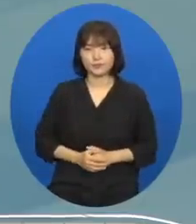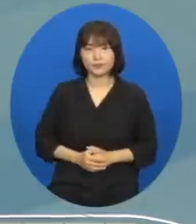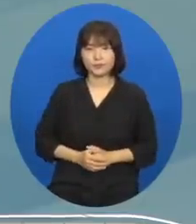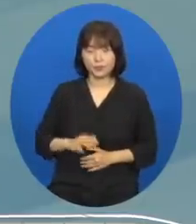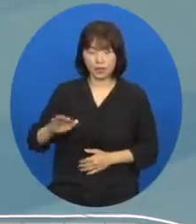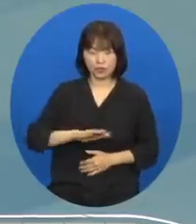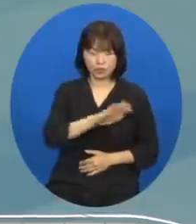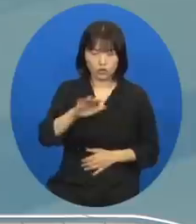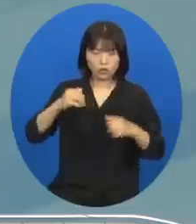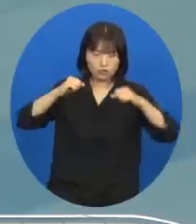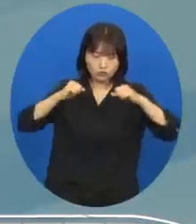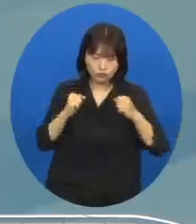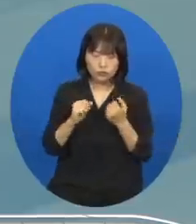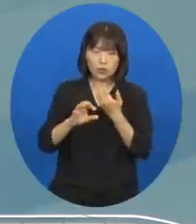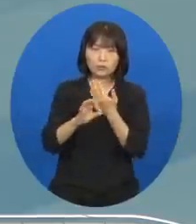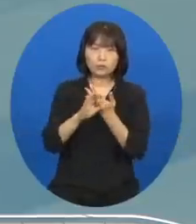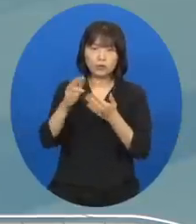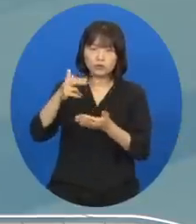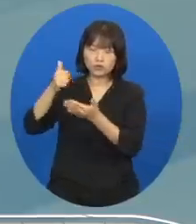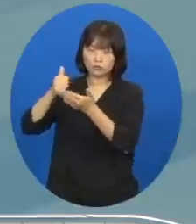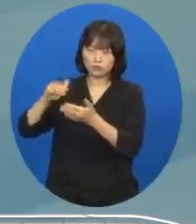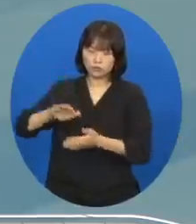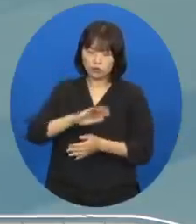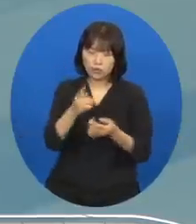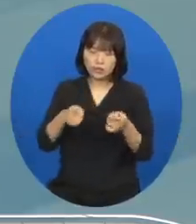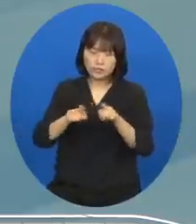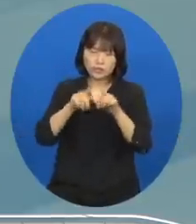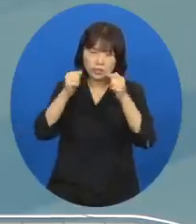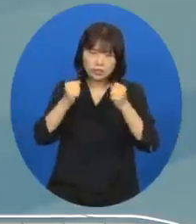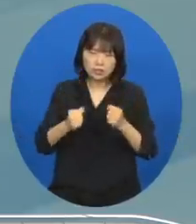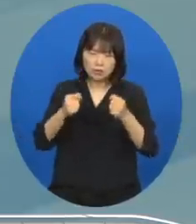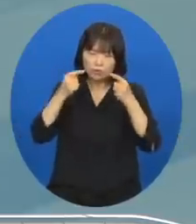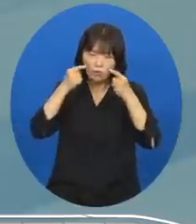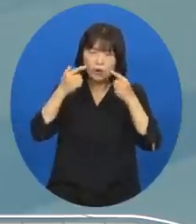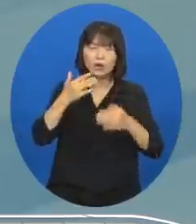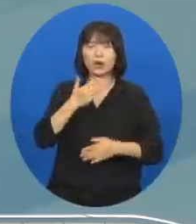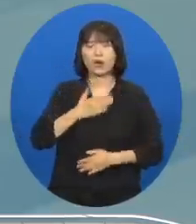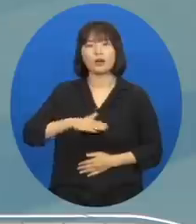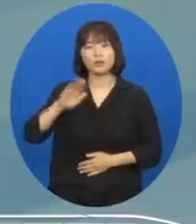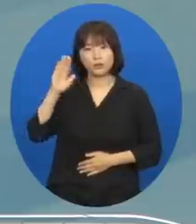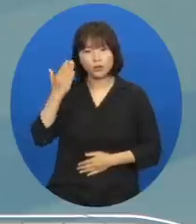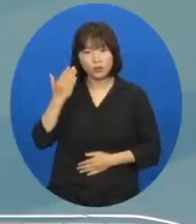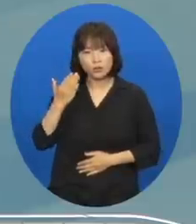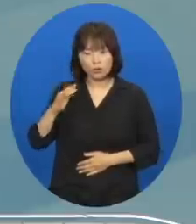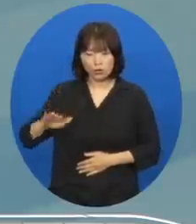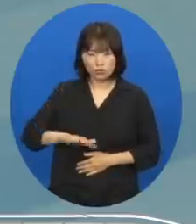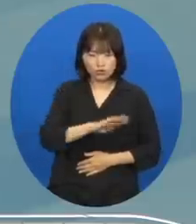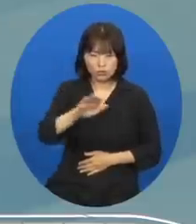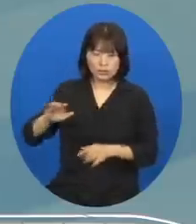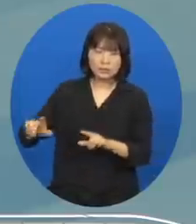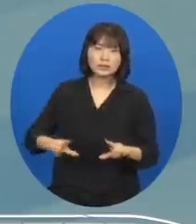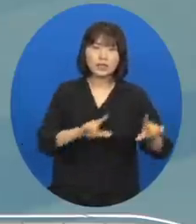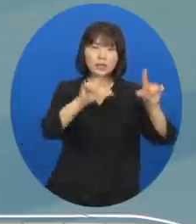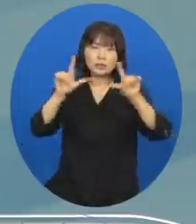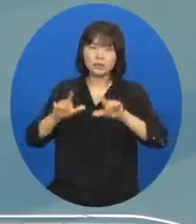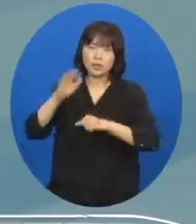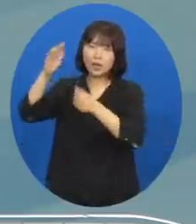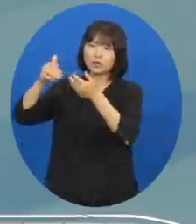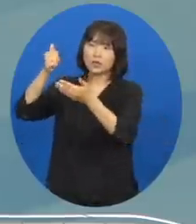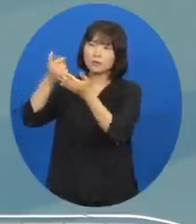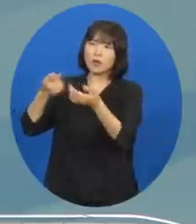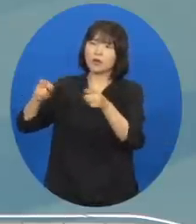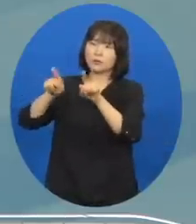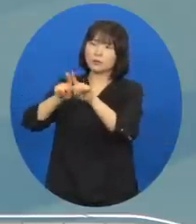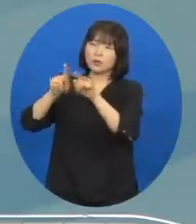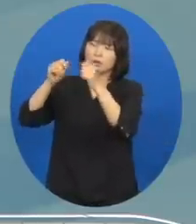우리가 순종하면 주님이 우리와 같이 계신 것을 너무나 분명히 알게 되고 그리고 우리의 삶에 하나님이 함께